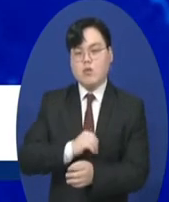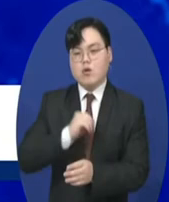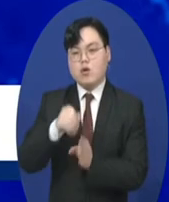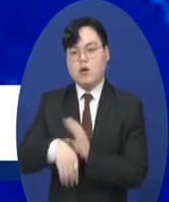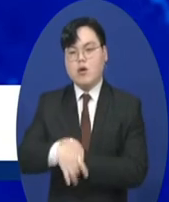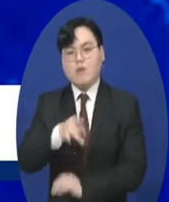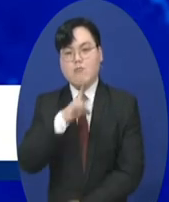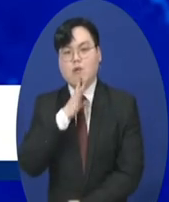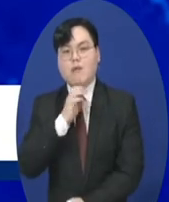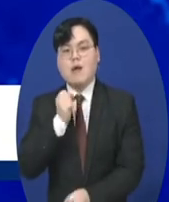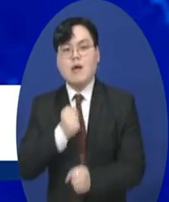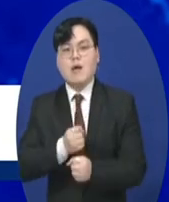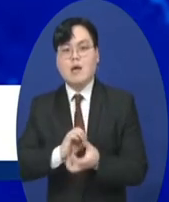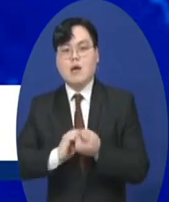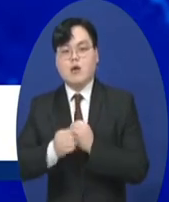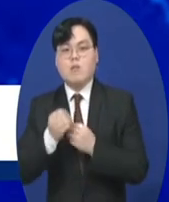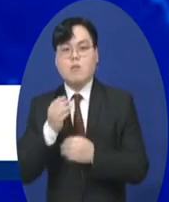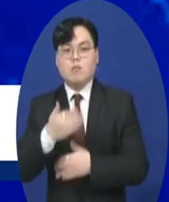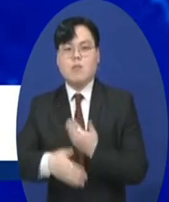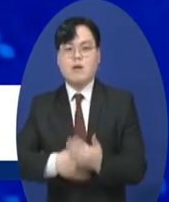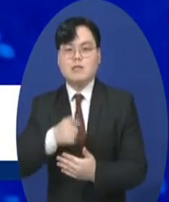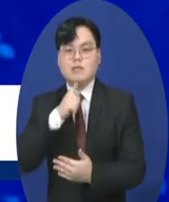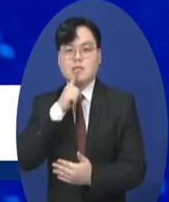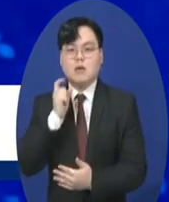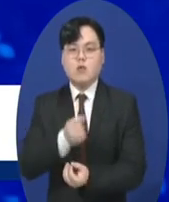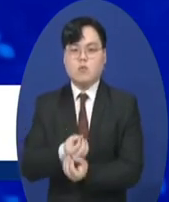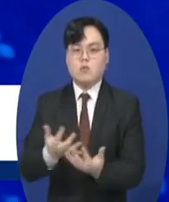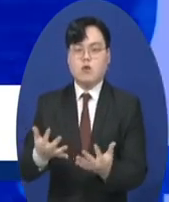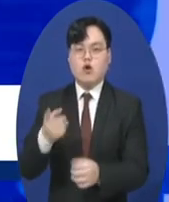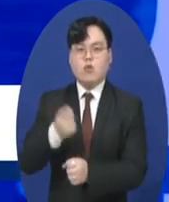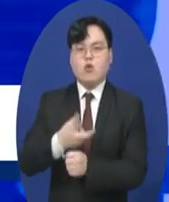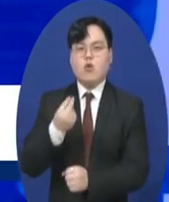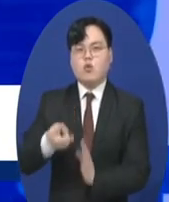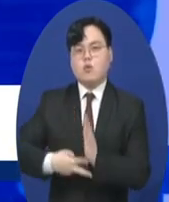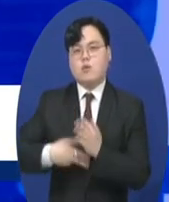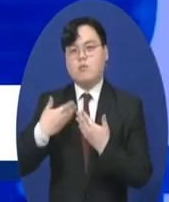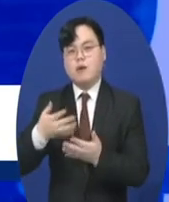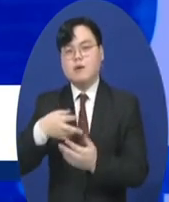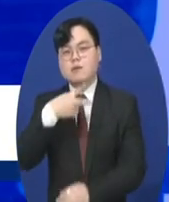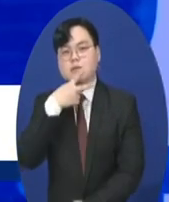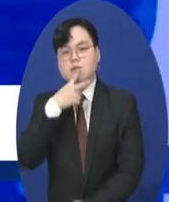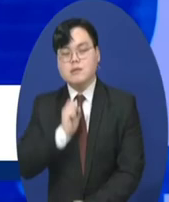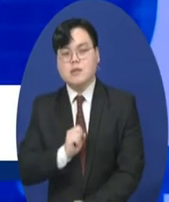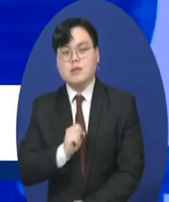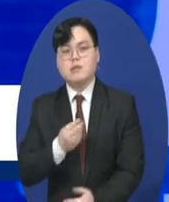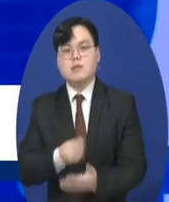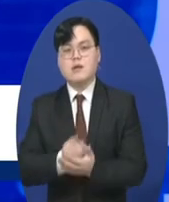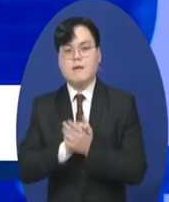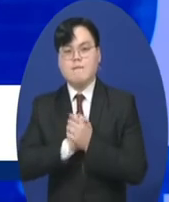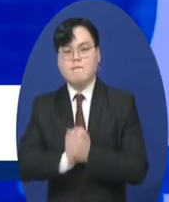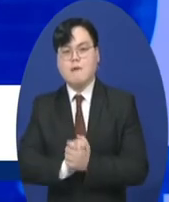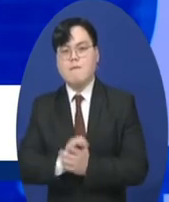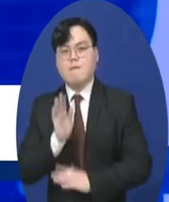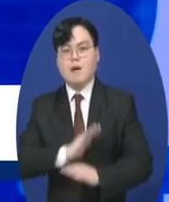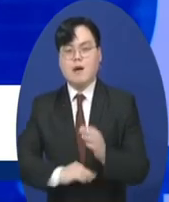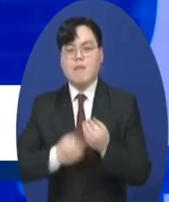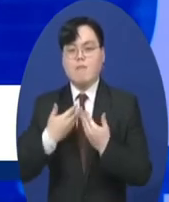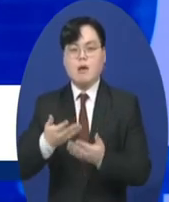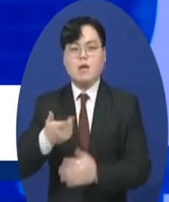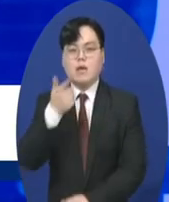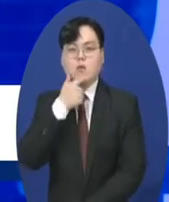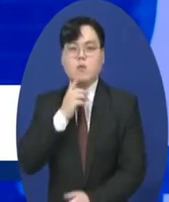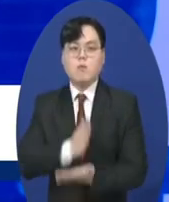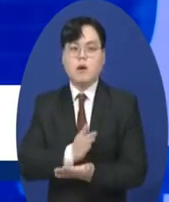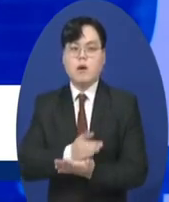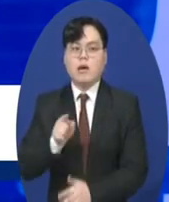гараад ажил эрхэлж байгаа залуучуудын хөдөлмөрийг яг ингэж бодиттой үнэлмээр байгаа. Цалингийн одоо найдвартай байдлыг хангаж чадахгүй байна